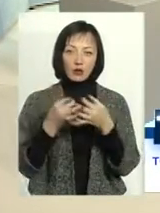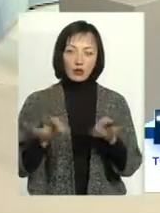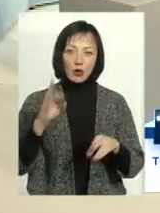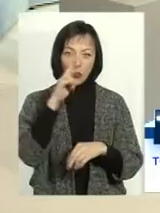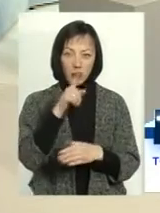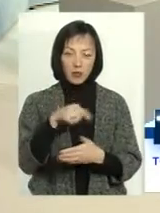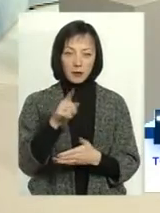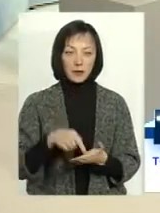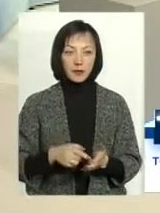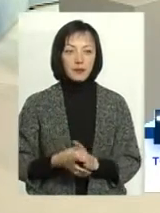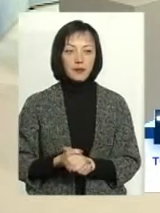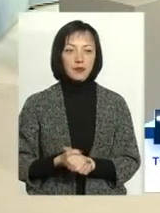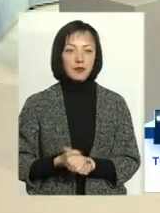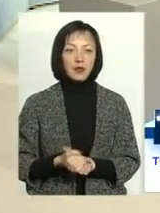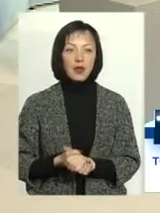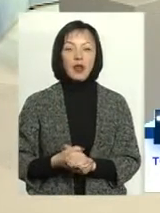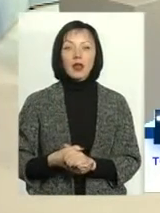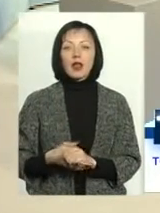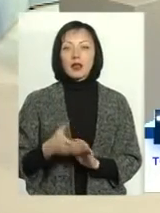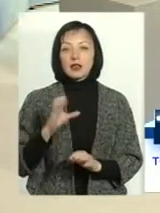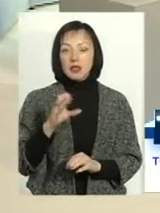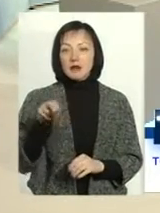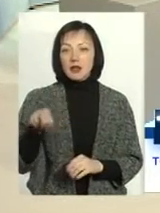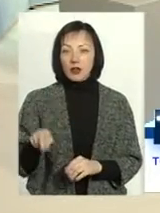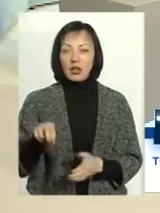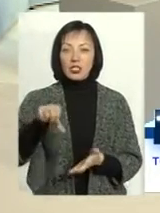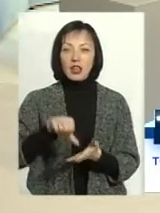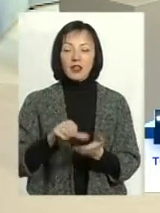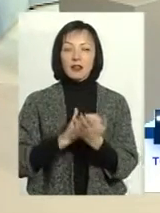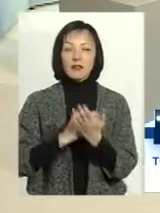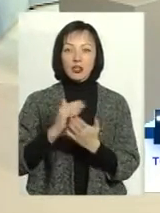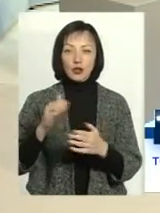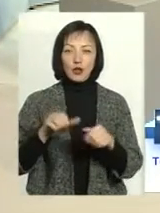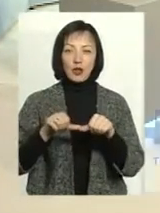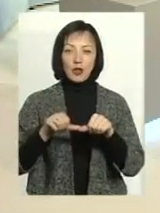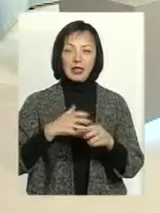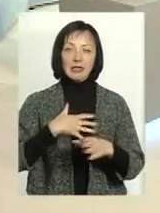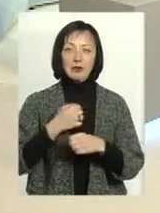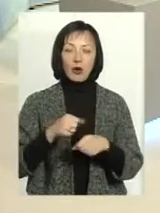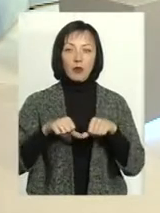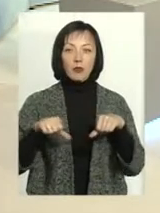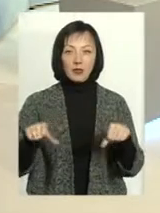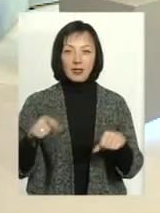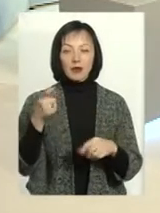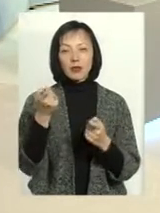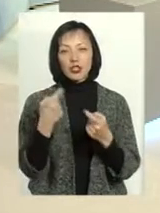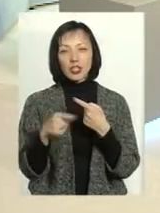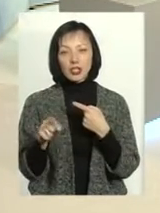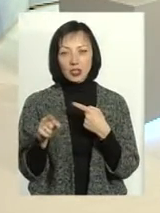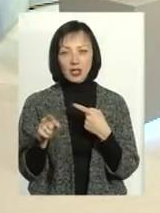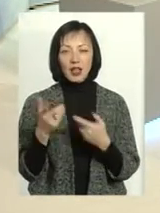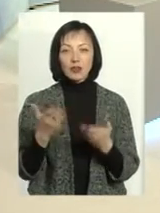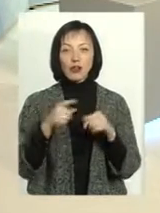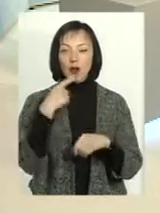Андрій Петрович, як член Вищої кваліфікаційно-дисциплінарної комісії нам... Ну, ви розумієте, там трошки інше. Якщо ми говоримо про